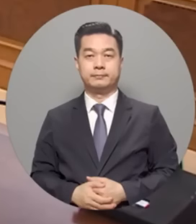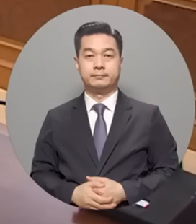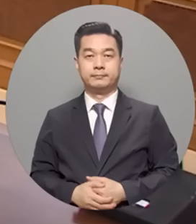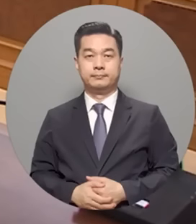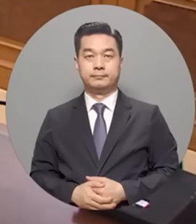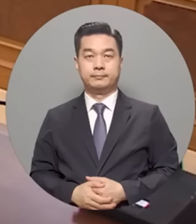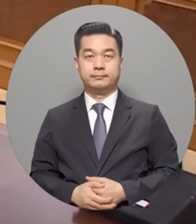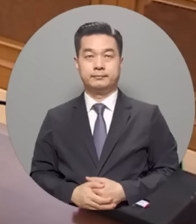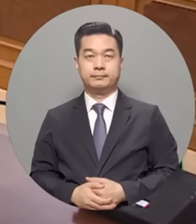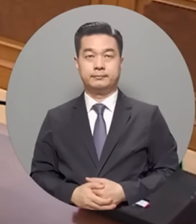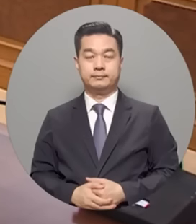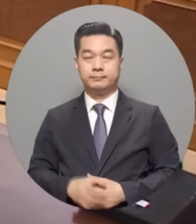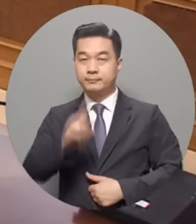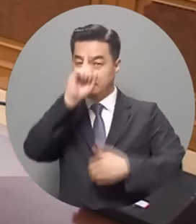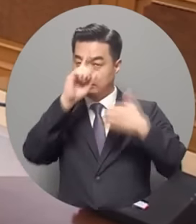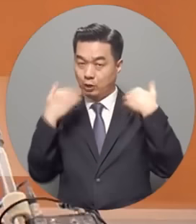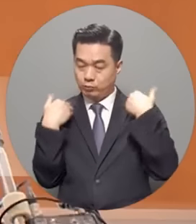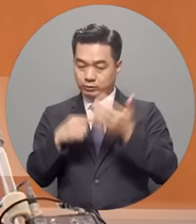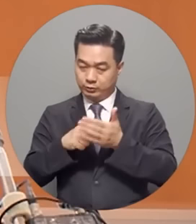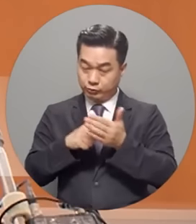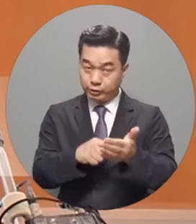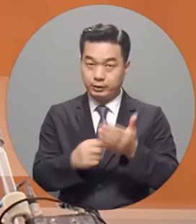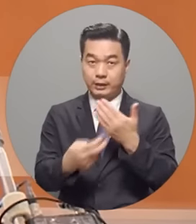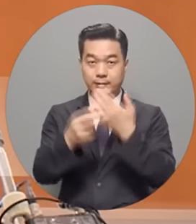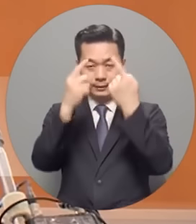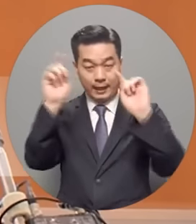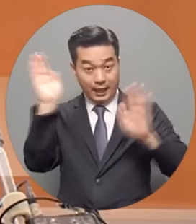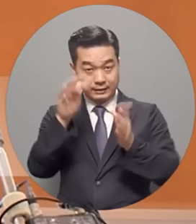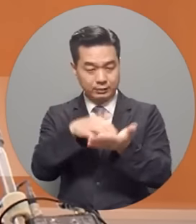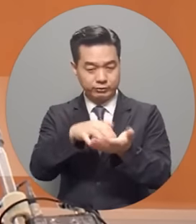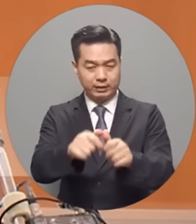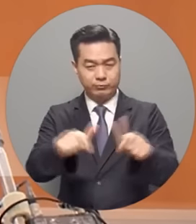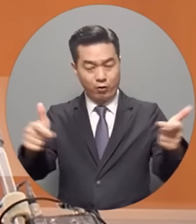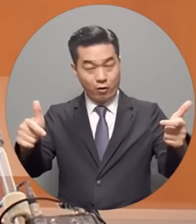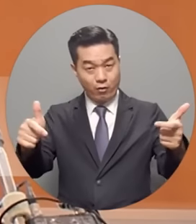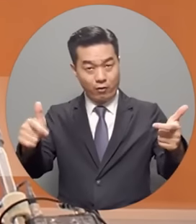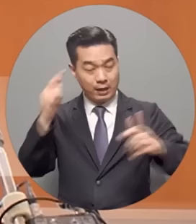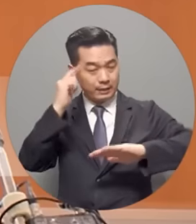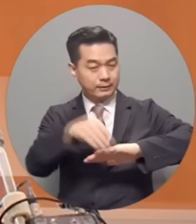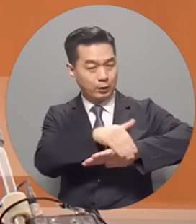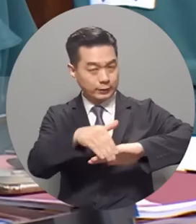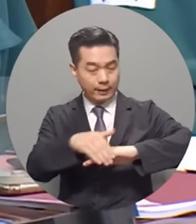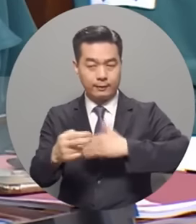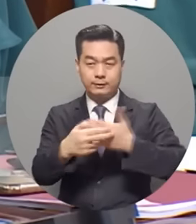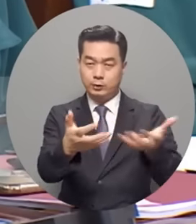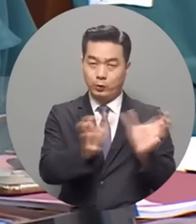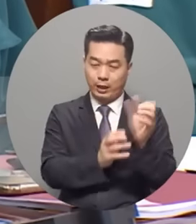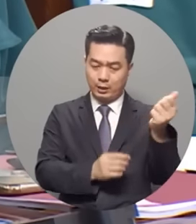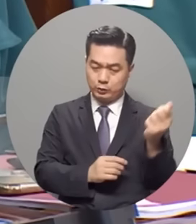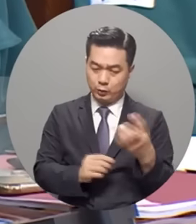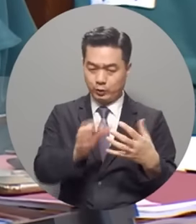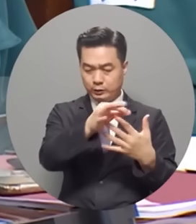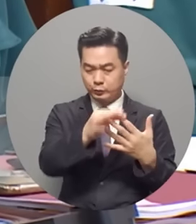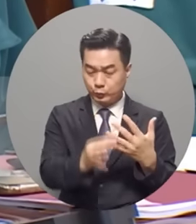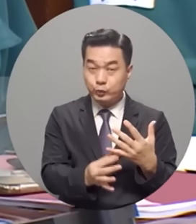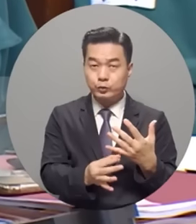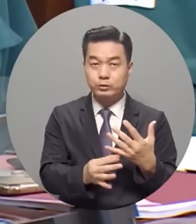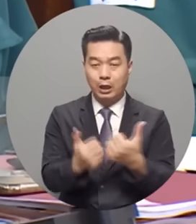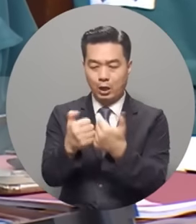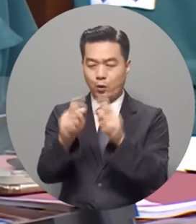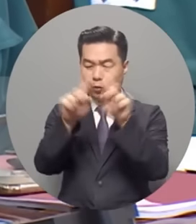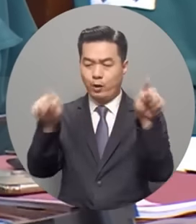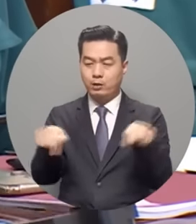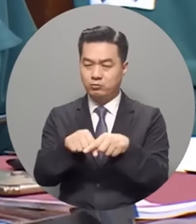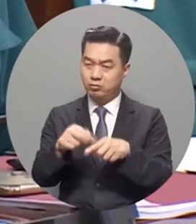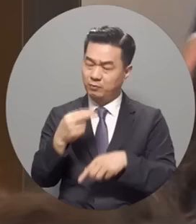기자입니다 정부가 추진중인 의대정원 2명 증정 에대해 의료계는 여러 절차적 문제 가운데 회의록 여부를